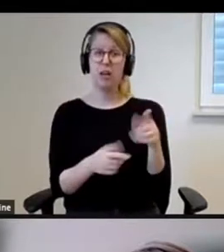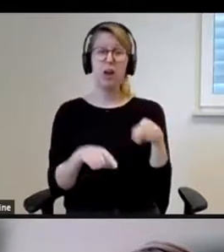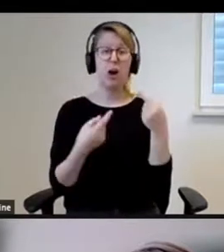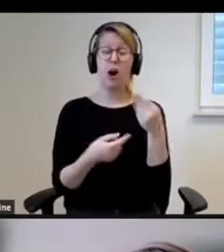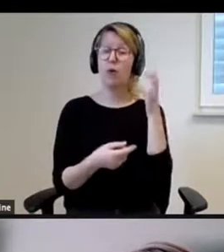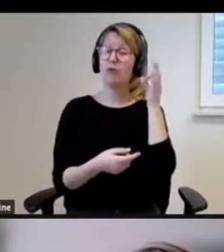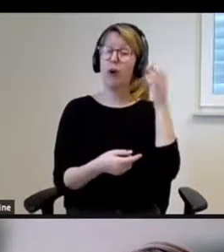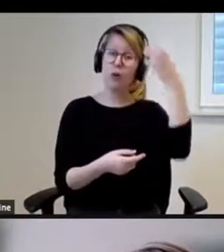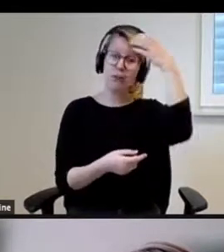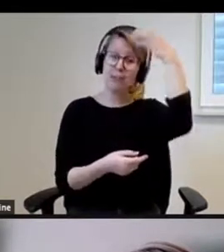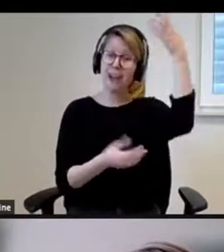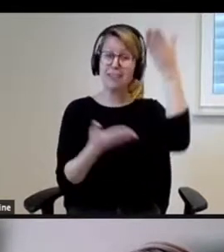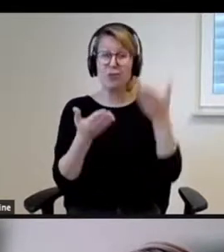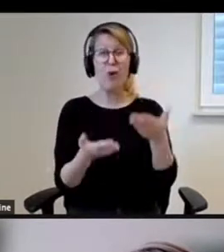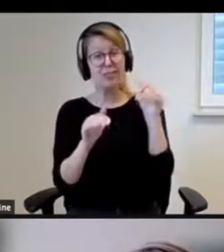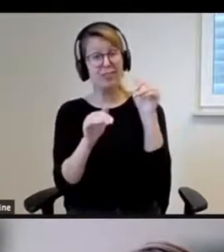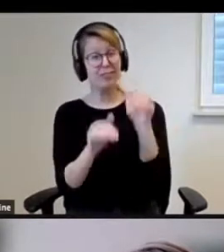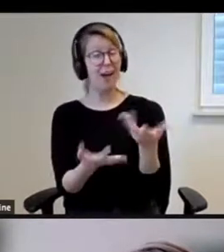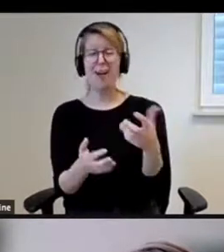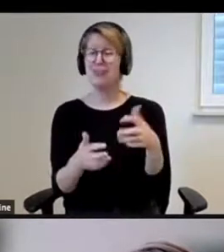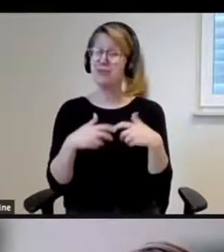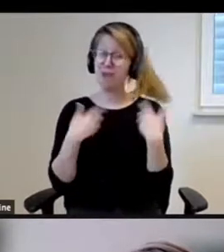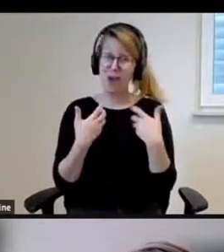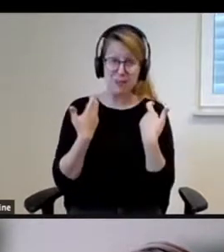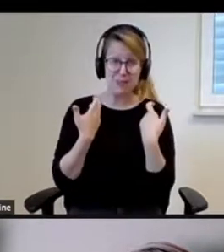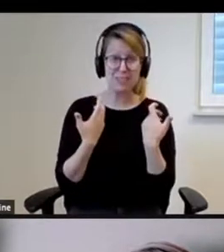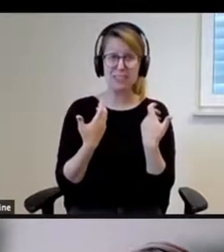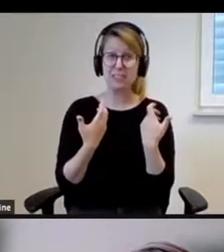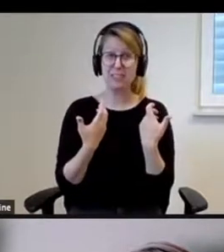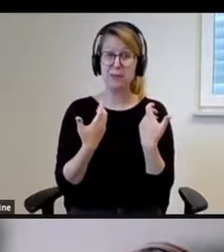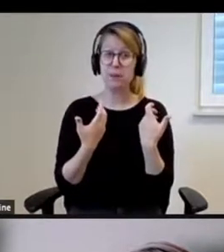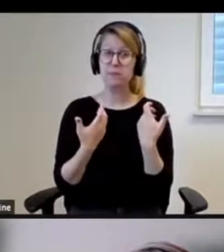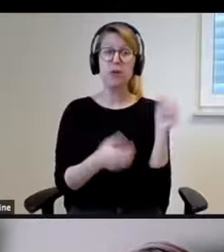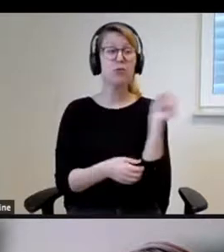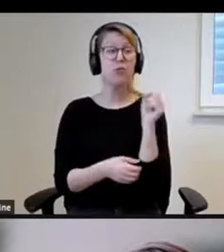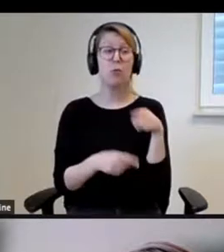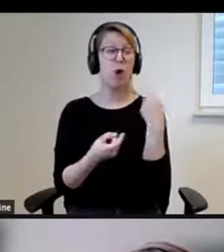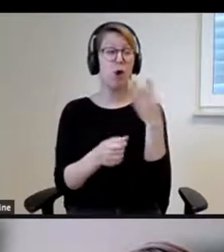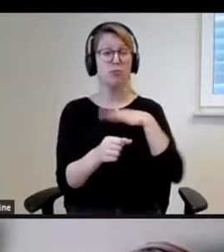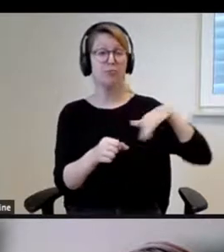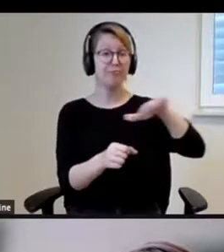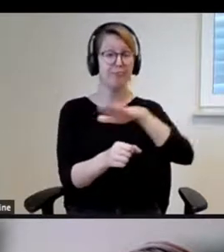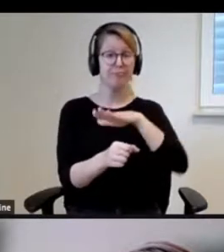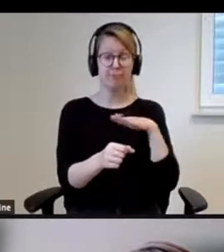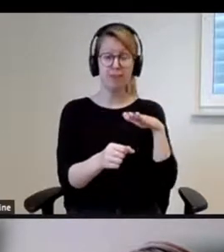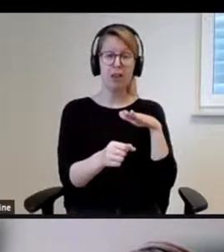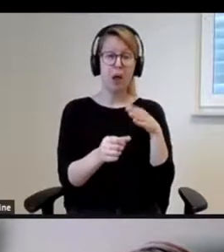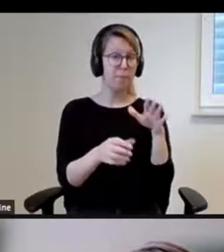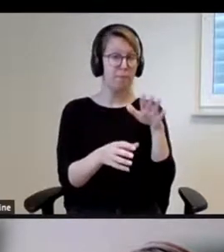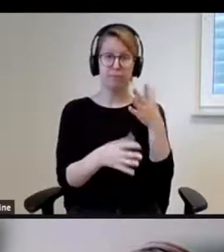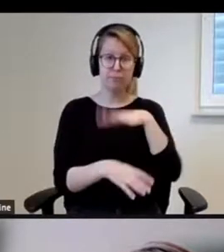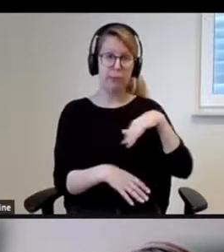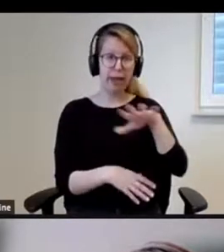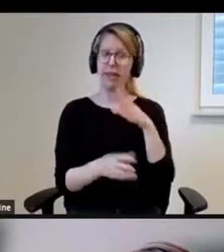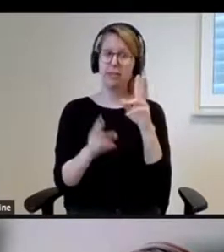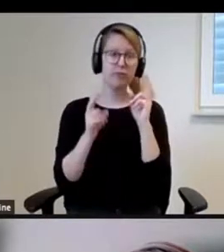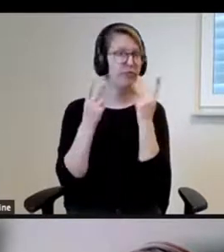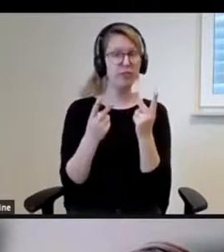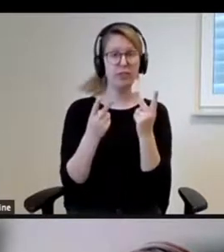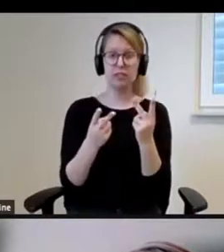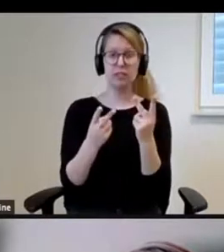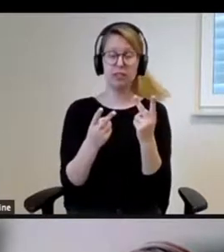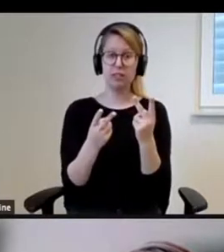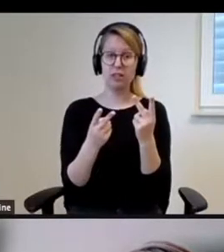un rôle très important aussi quand on parle de politique envers des personnes avec